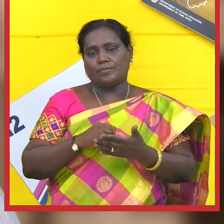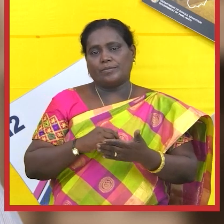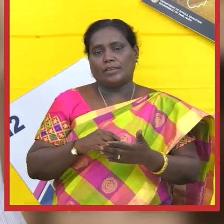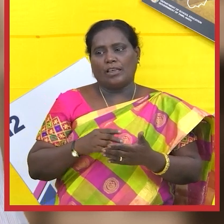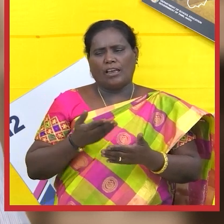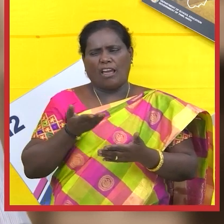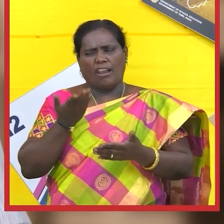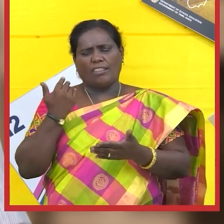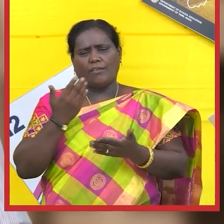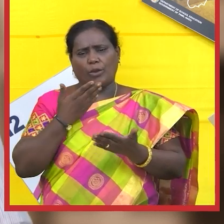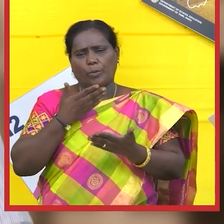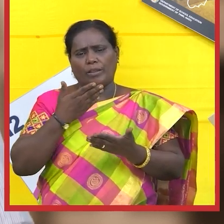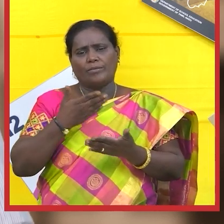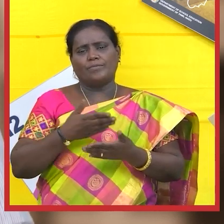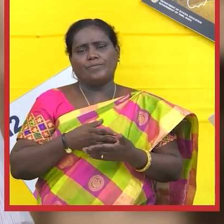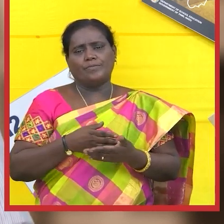கடந்த வகுப்பிலே